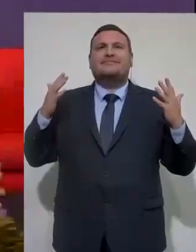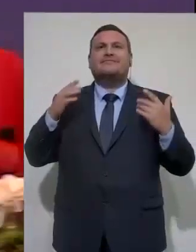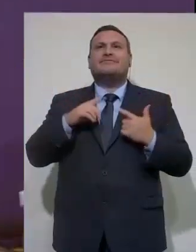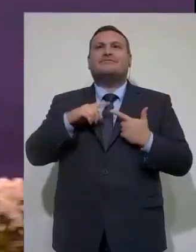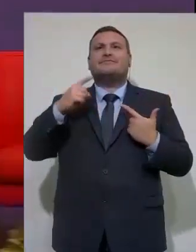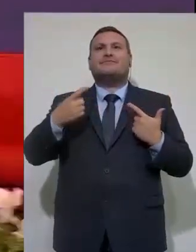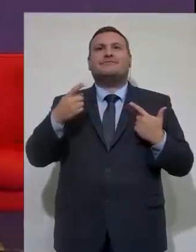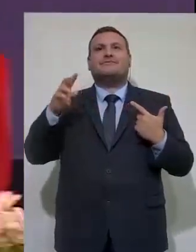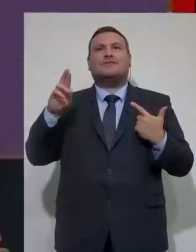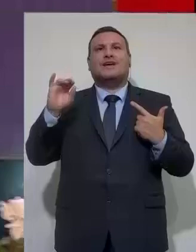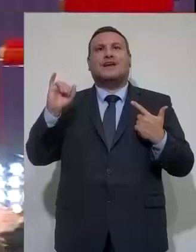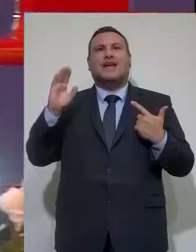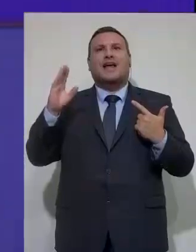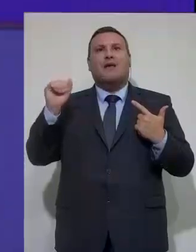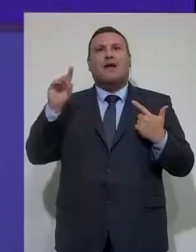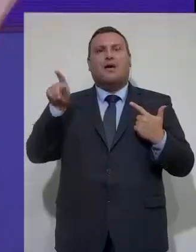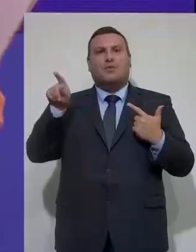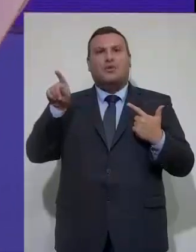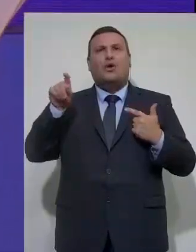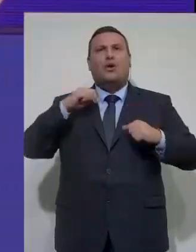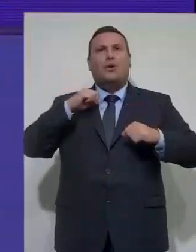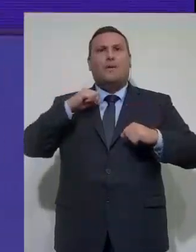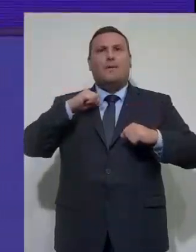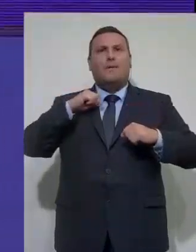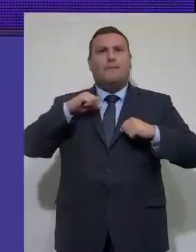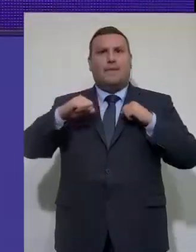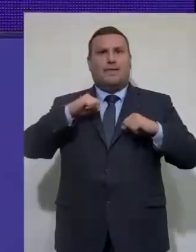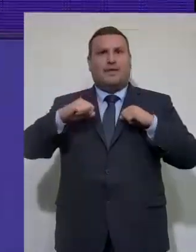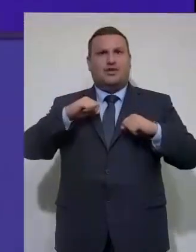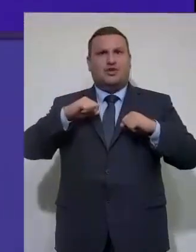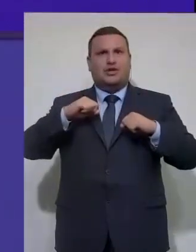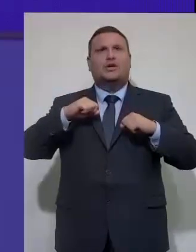Giorgio Ribaudo, Managing Director di Trends.